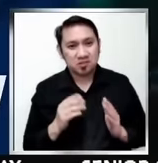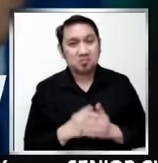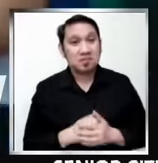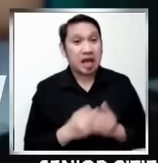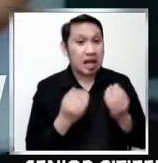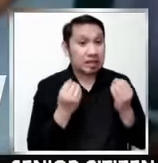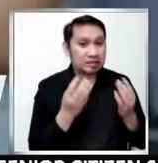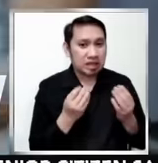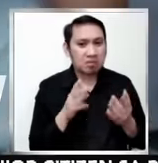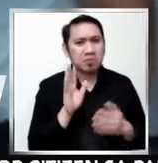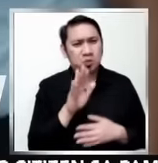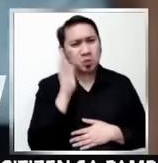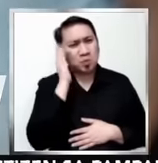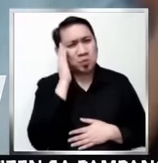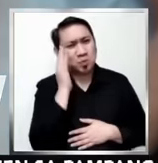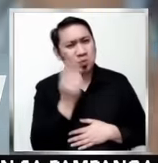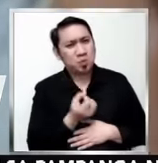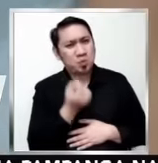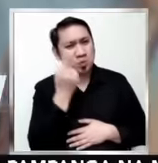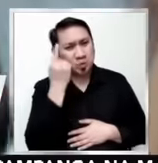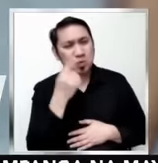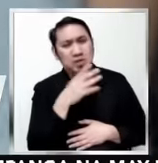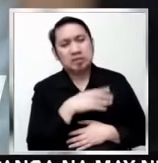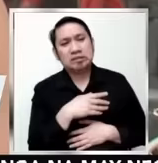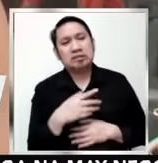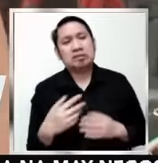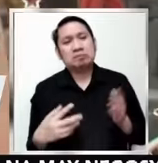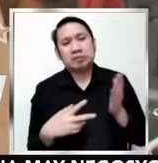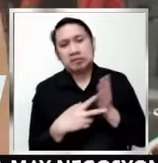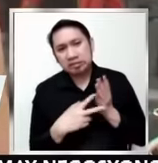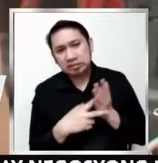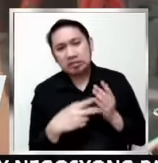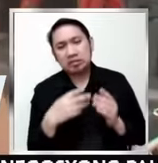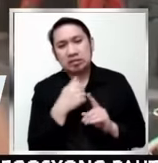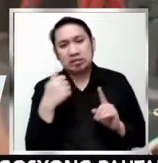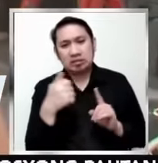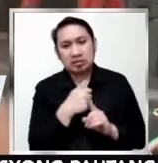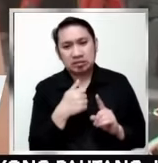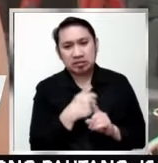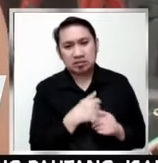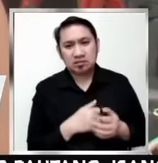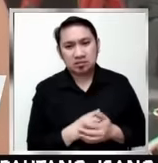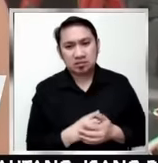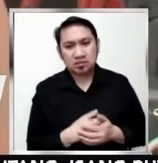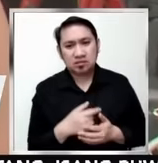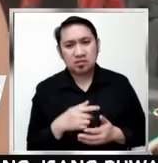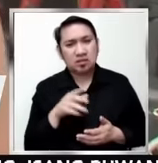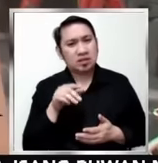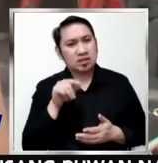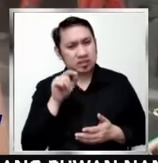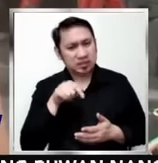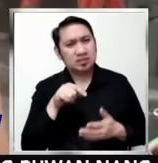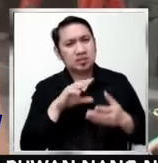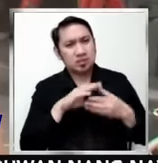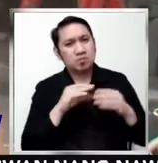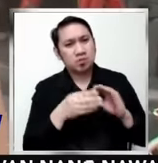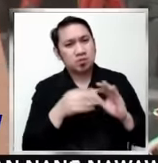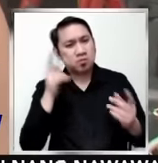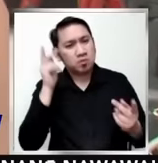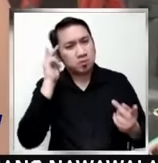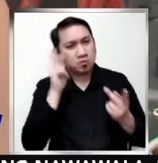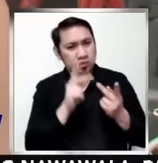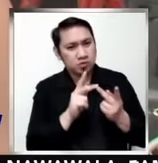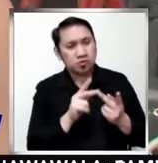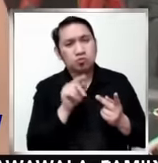nakarelate kay Pretty na niloloko at inaabuso. Yun po yung nais namin ikwento dito at makarelate po yung audience po natin.